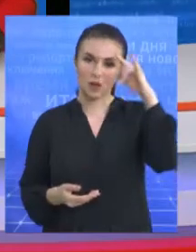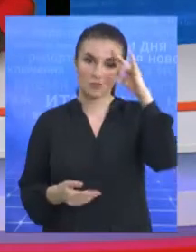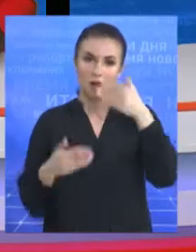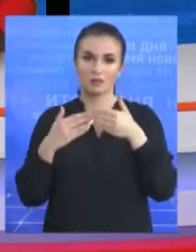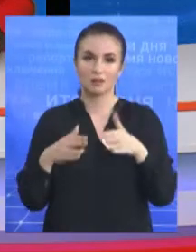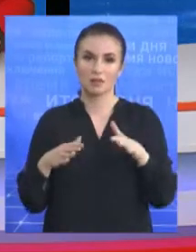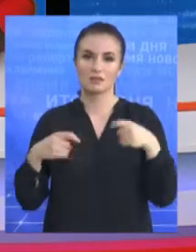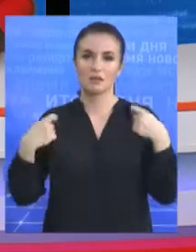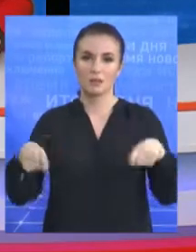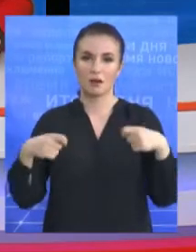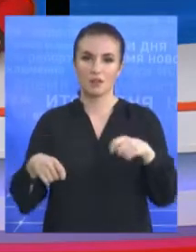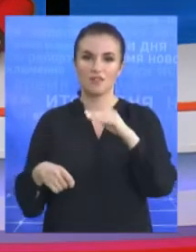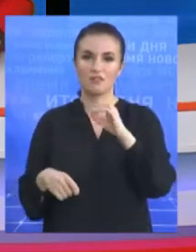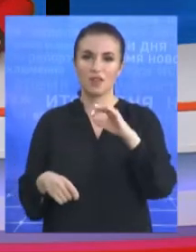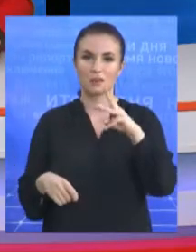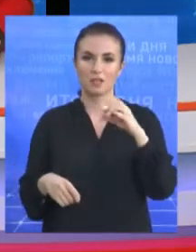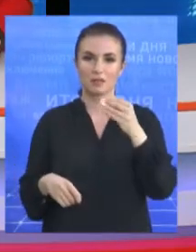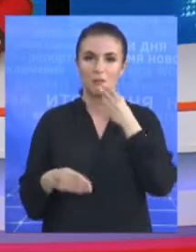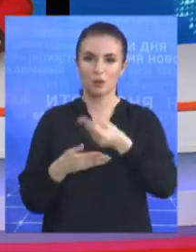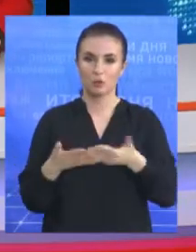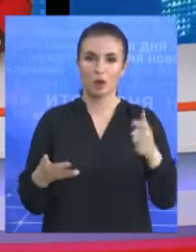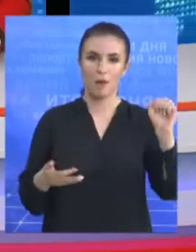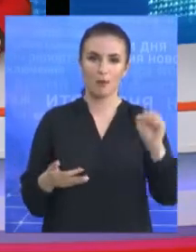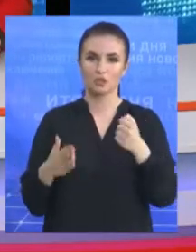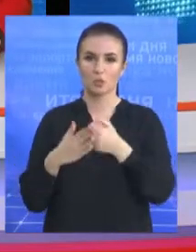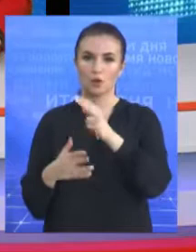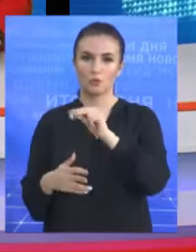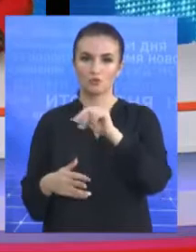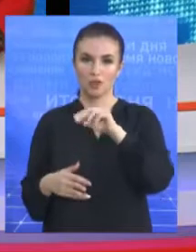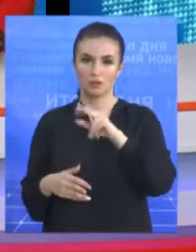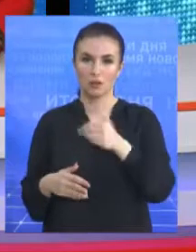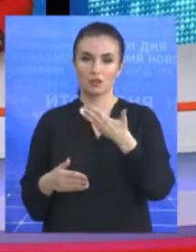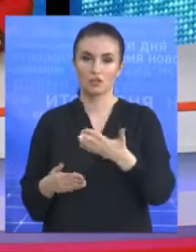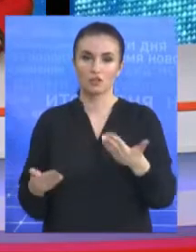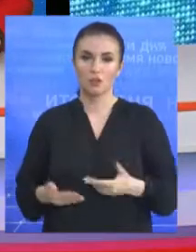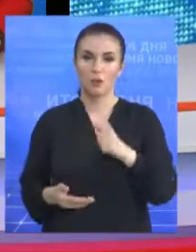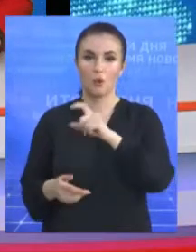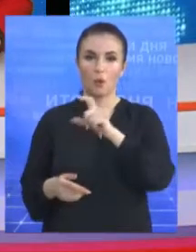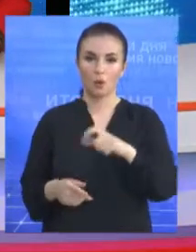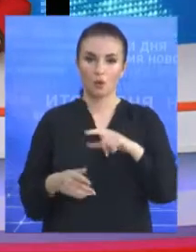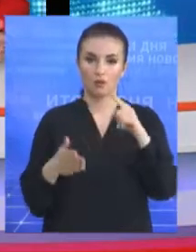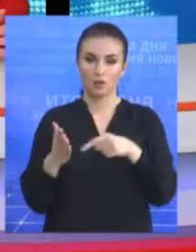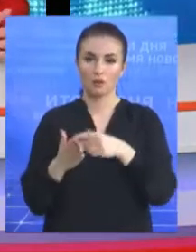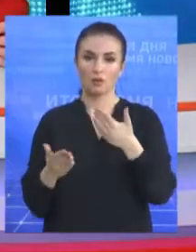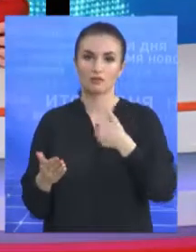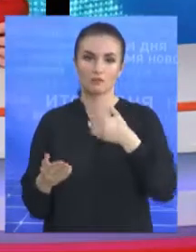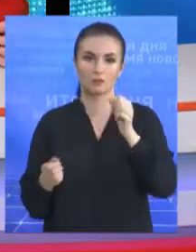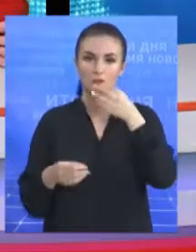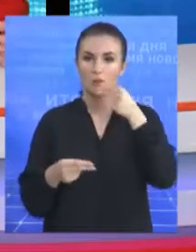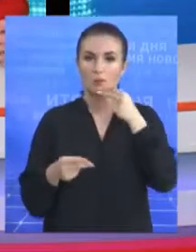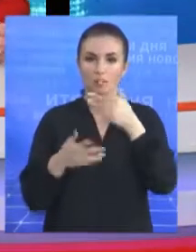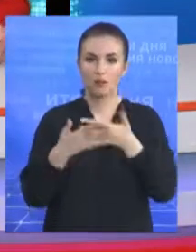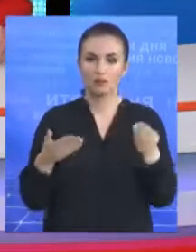В Челябинске открылась ярмарка фермерских продуктов от Абхазии до Камчатки. На ней жителям города предлагают отправиться в